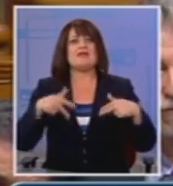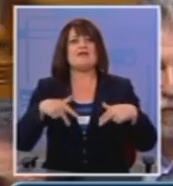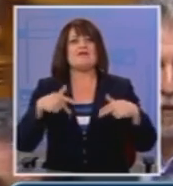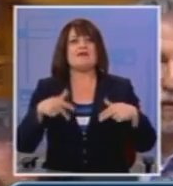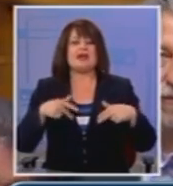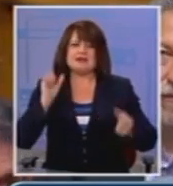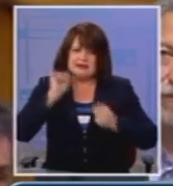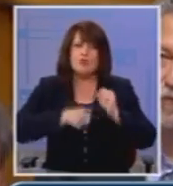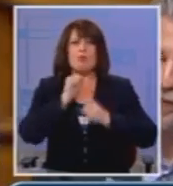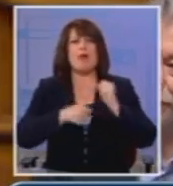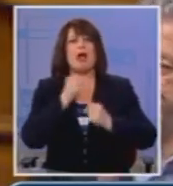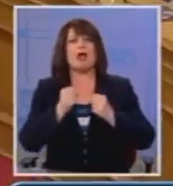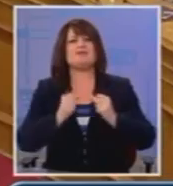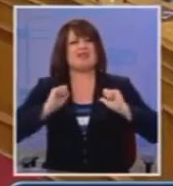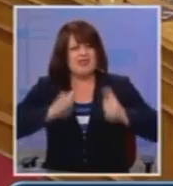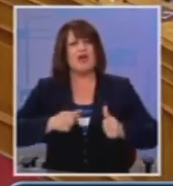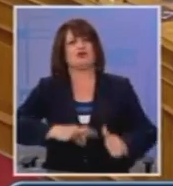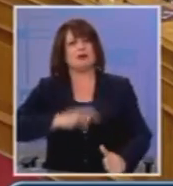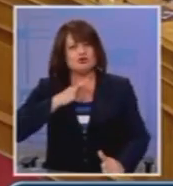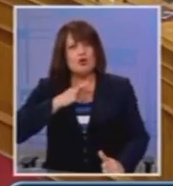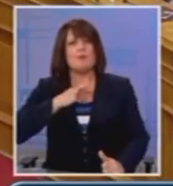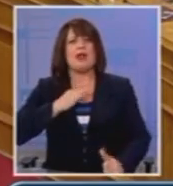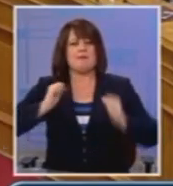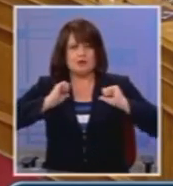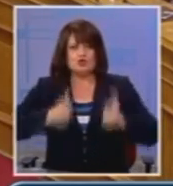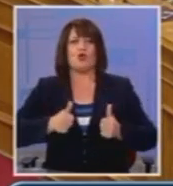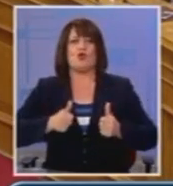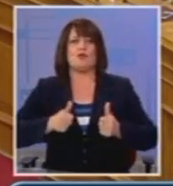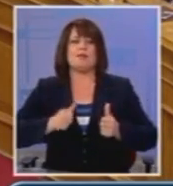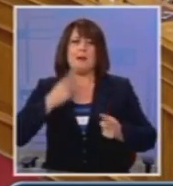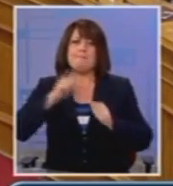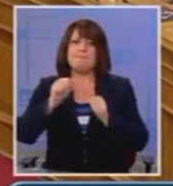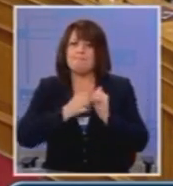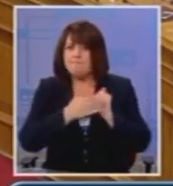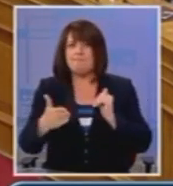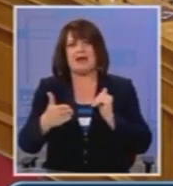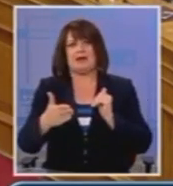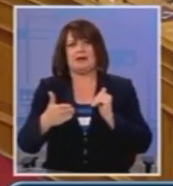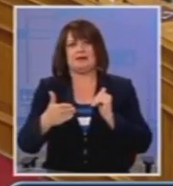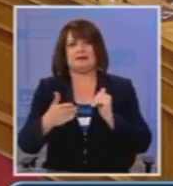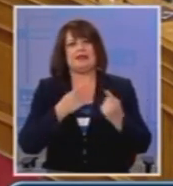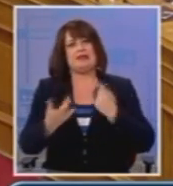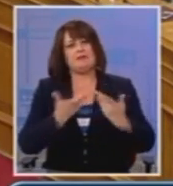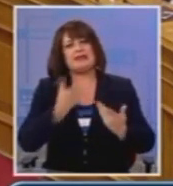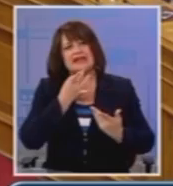έδωσε τον αγώνα με θάρρος με αξιοπρέπεια με τόλμη όλους αυτούς τους μήνες της σκληρής